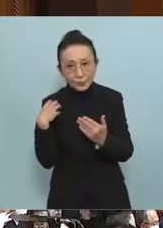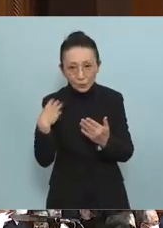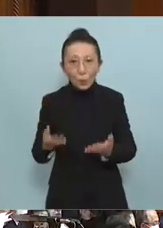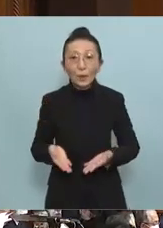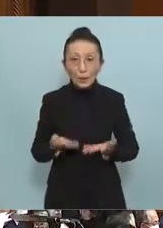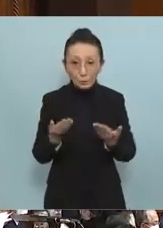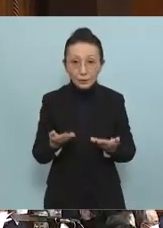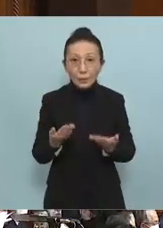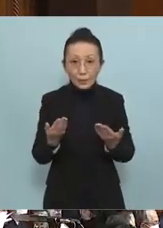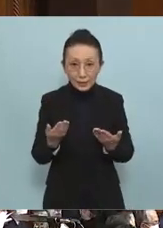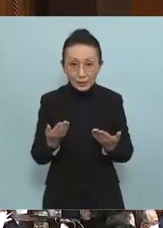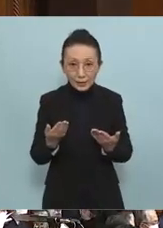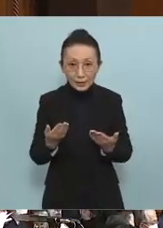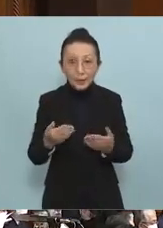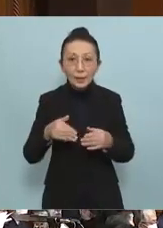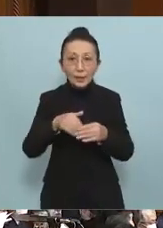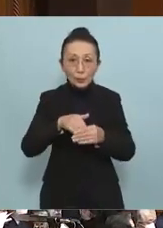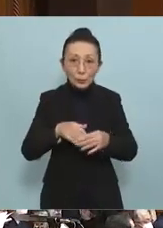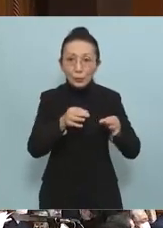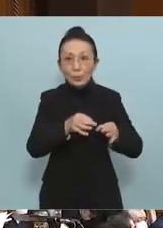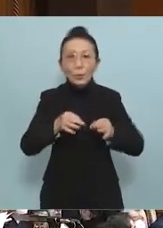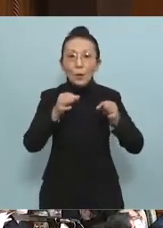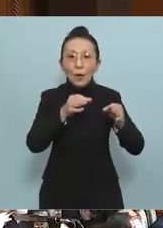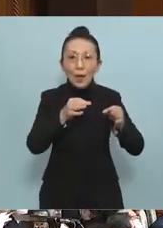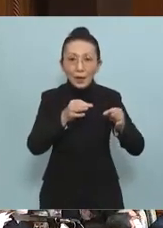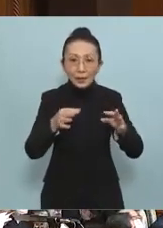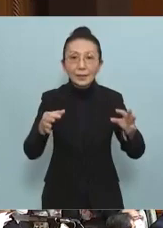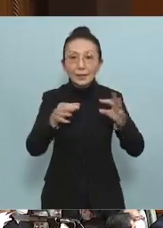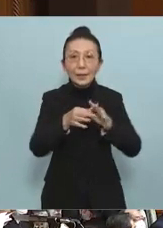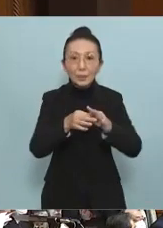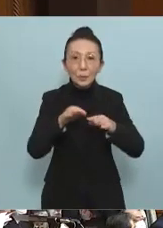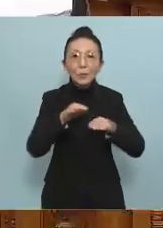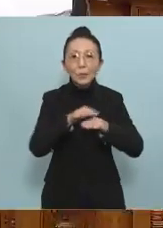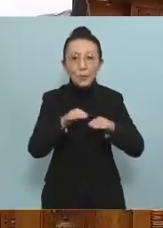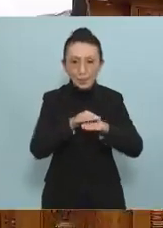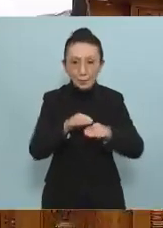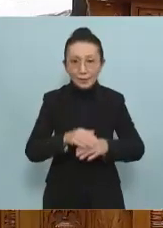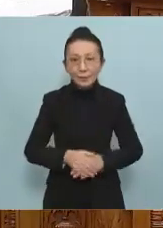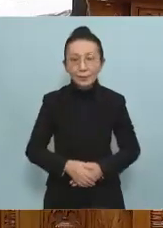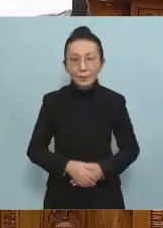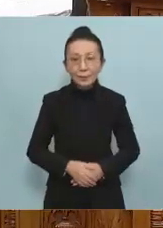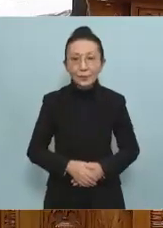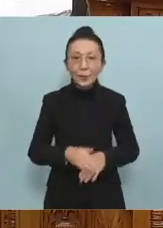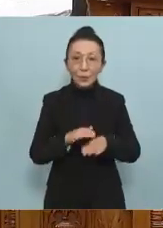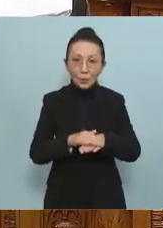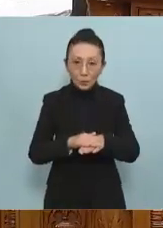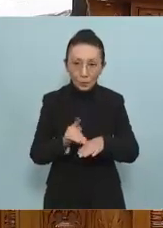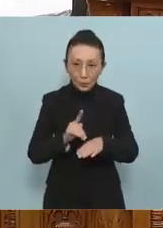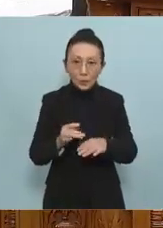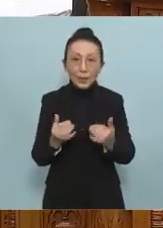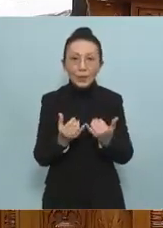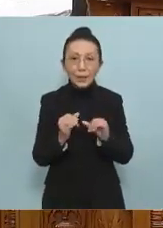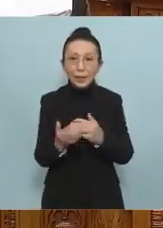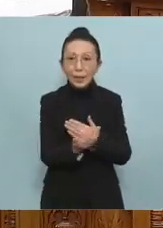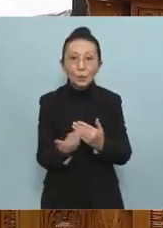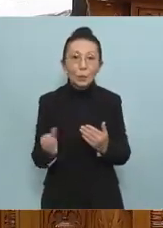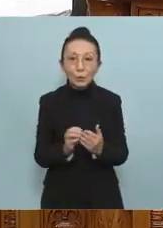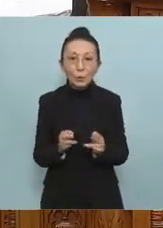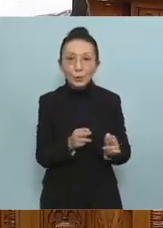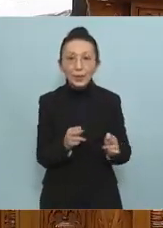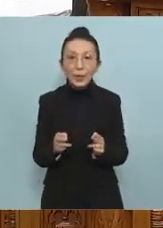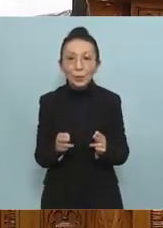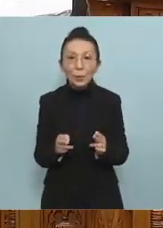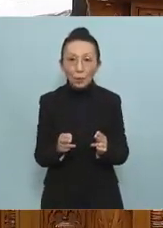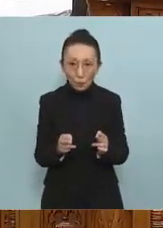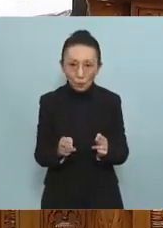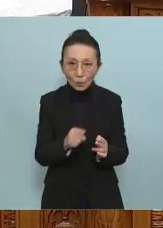の増加につなげていくことが重要な課題です。このため、社会保障制度を支える人を